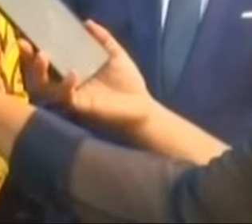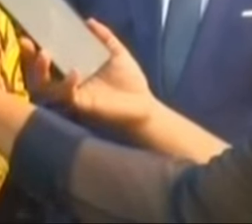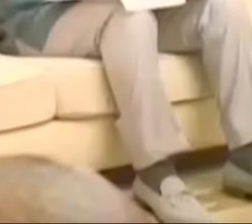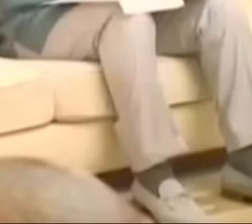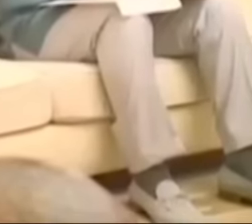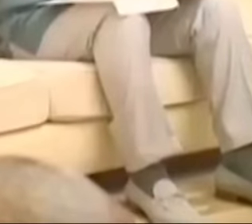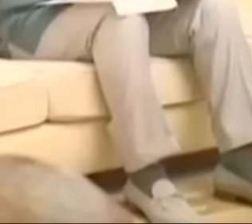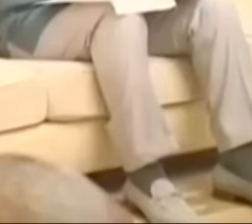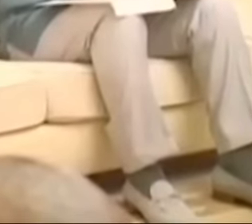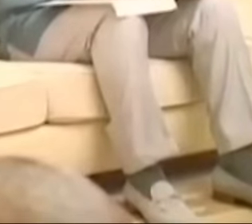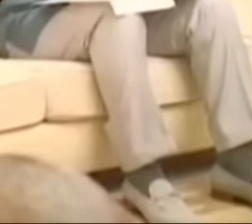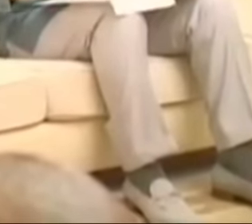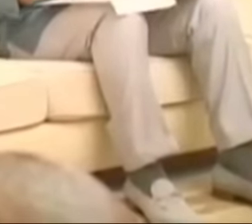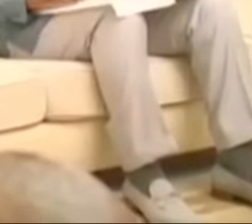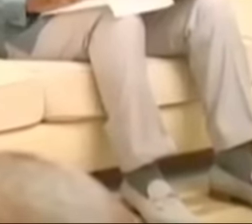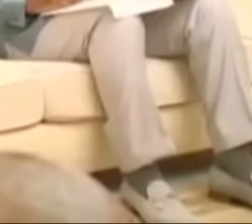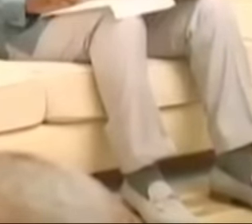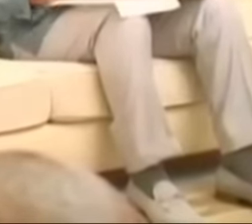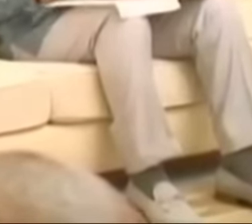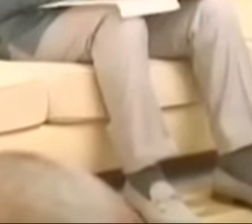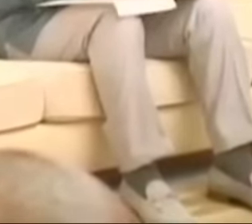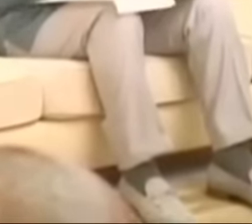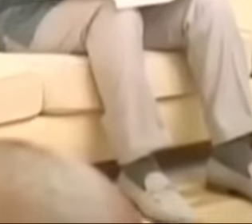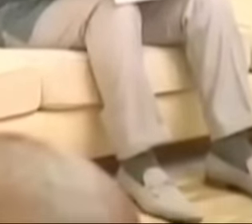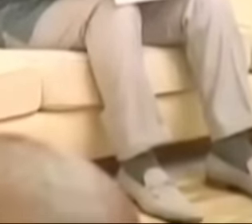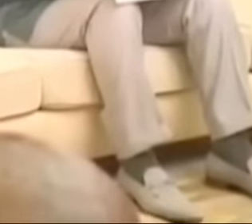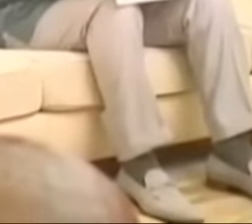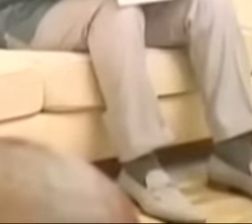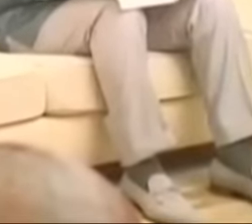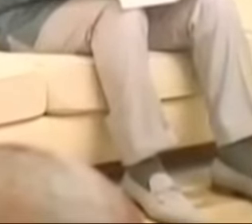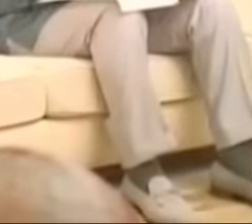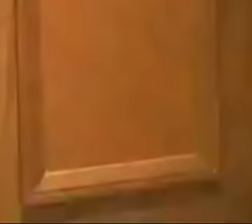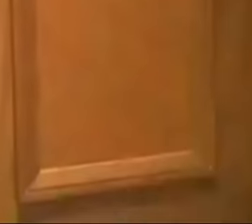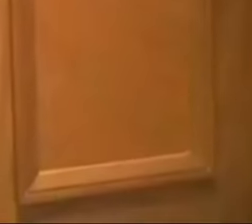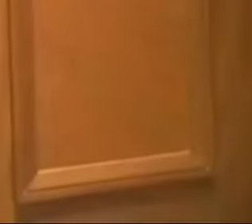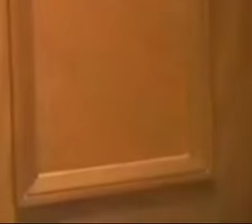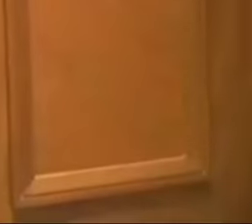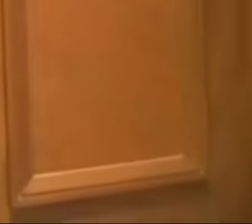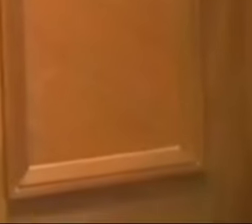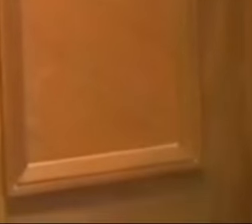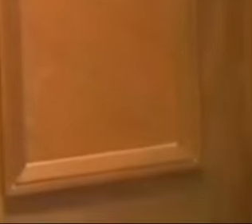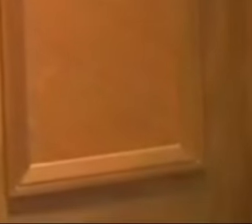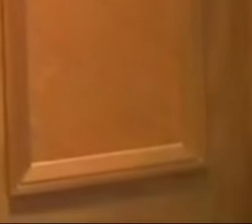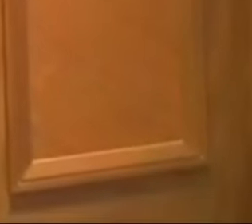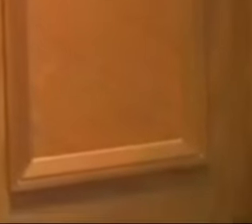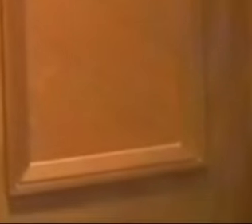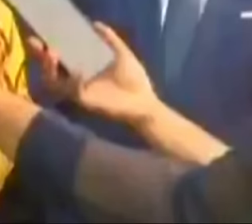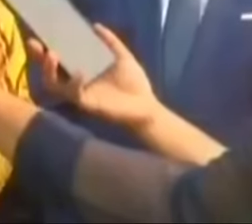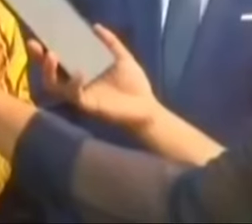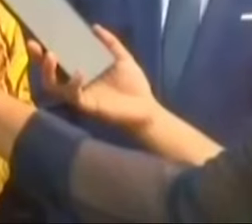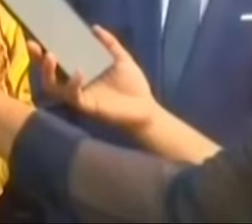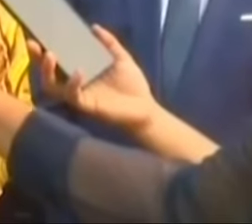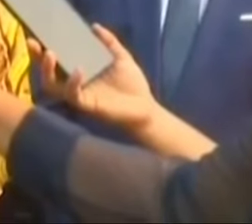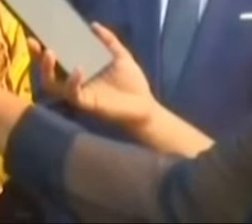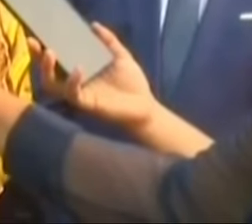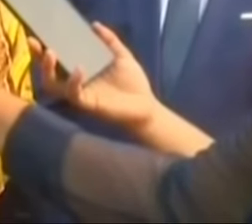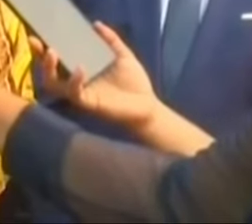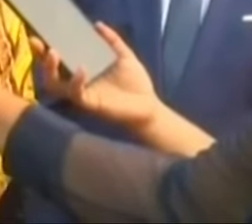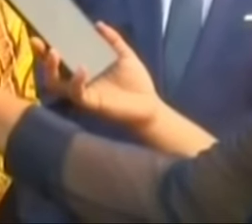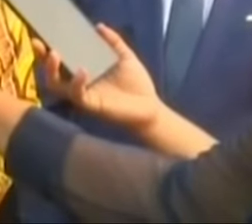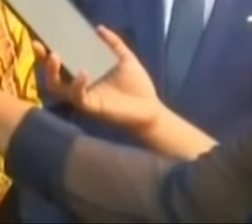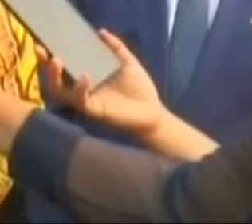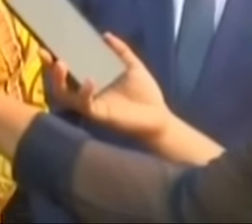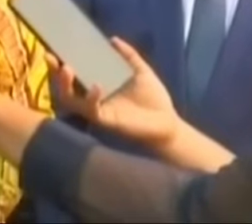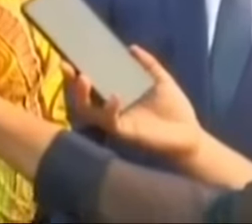économique. Le bassin du Congo court un danger lié au changement climatique, a renchéri Madame la ministre de